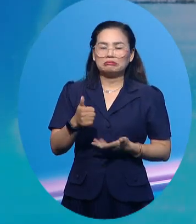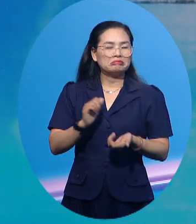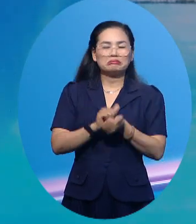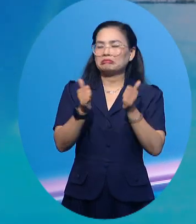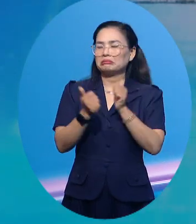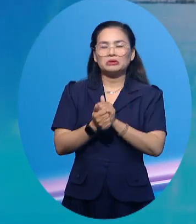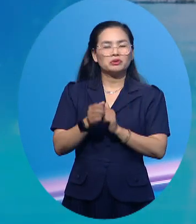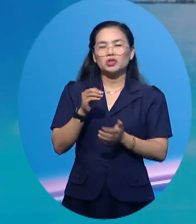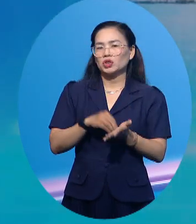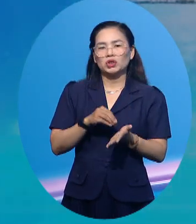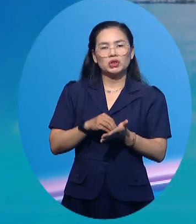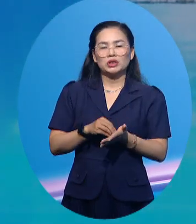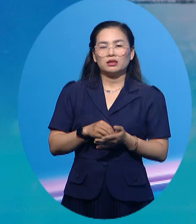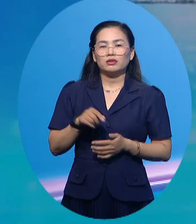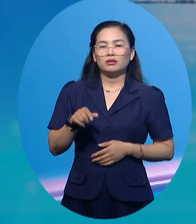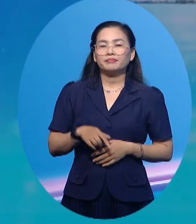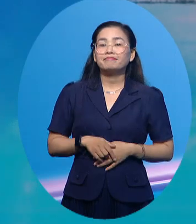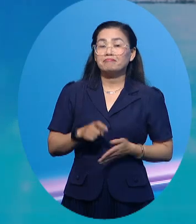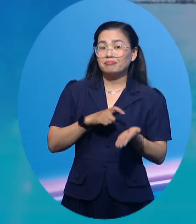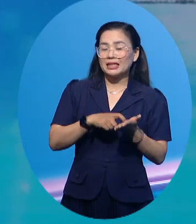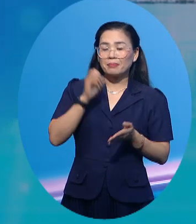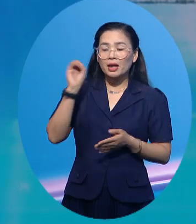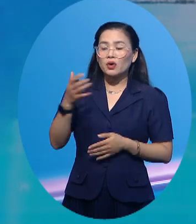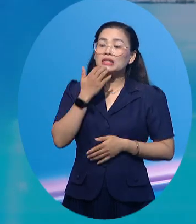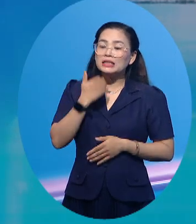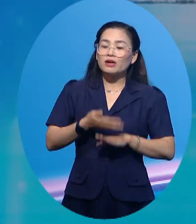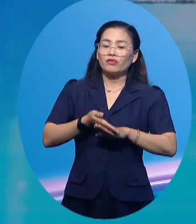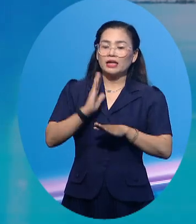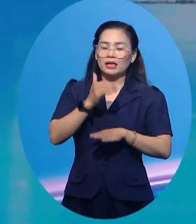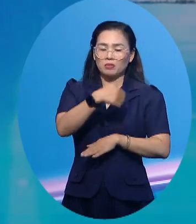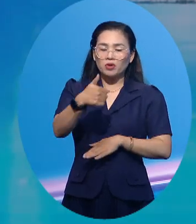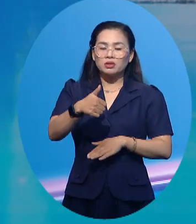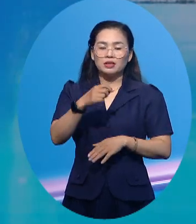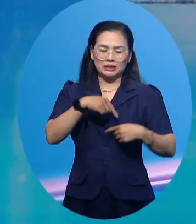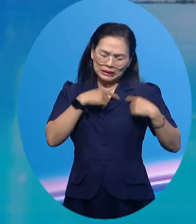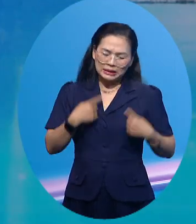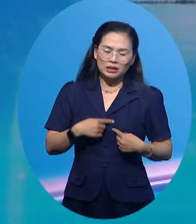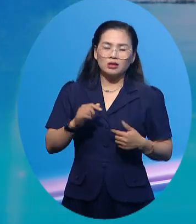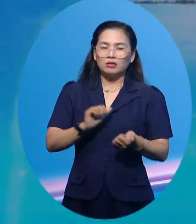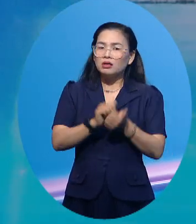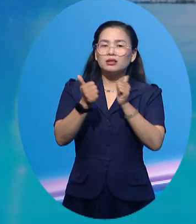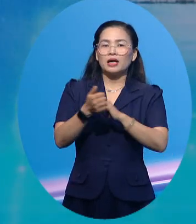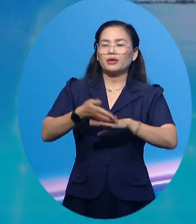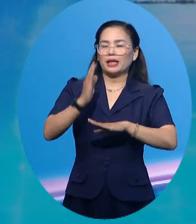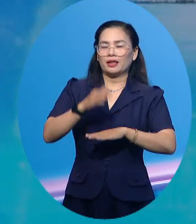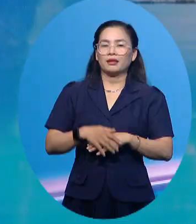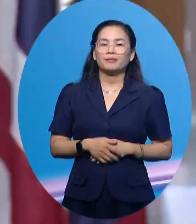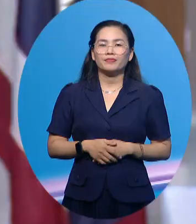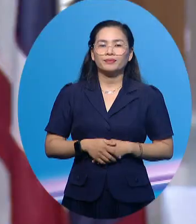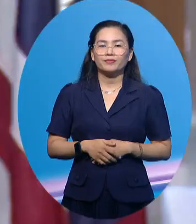kể tình hình tại đây thông tin đưa ra khi thời hạn mà Mỹ đặt ra cho Israel để cải thiện tình hình nhân đạo ở gaza đang đến